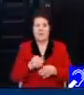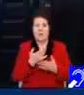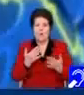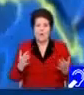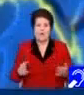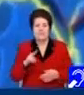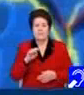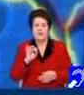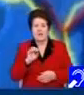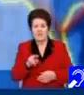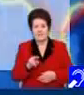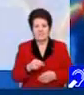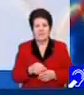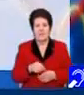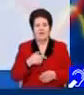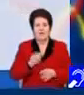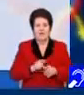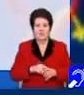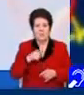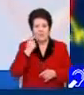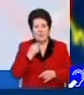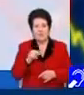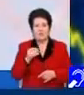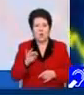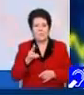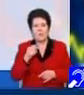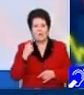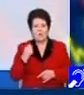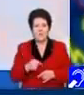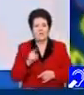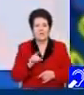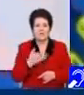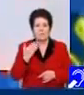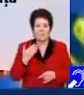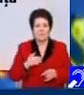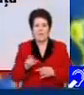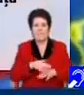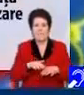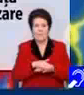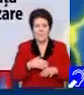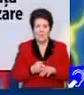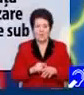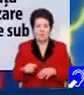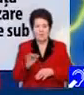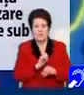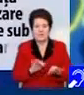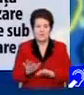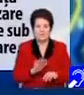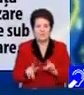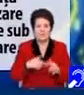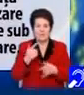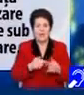orice preț guvernul. În alt context politic și geopolitic, ar fi fost justificată o ieșire în forță a poporului pentru a pune capăt acțiunilor sfidătoare